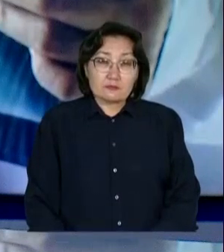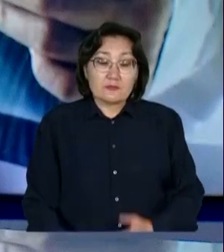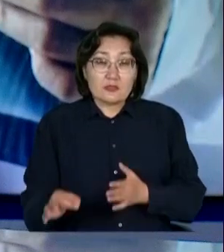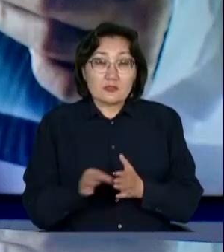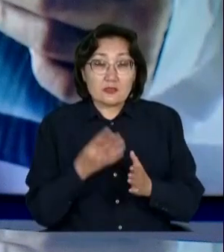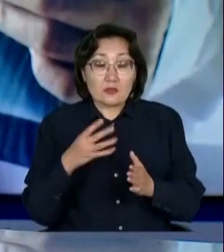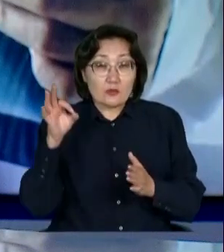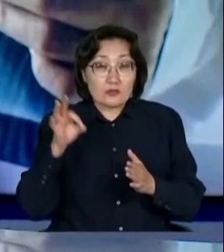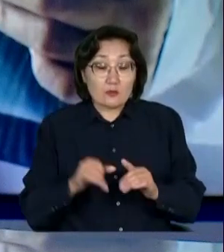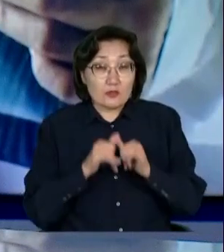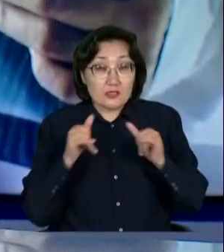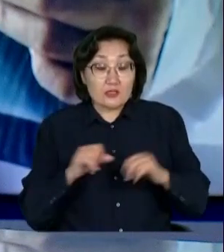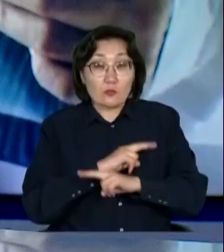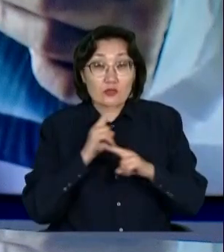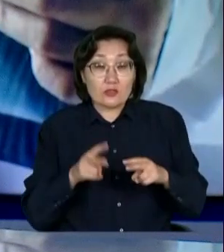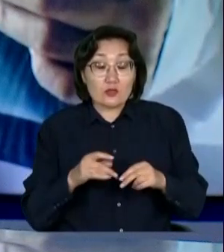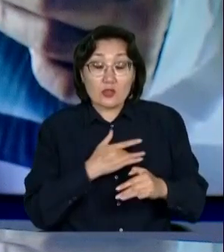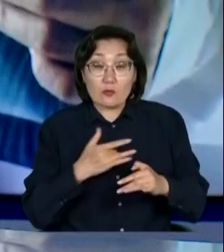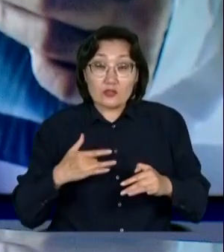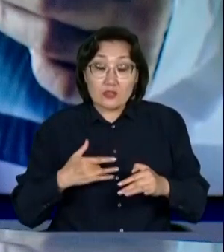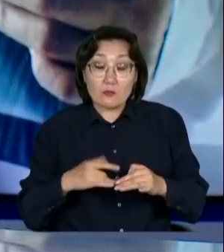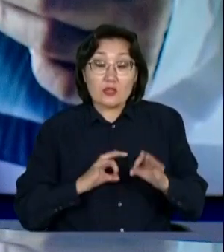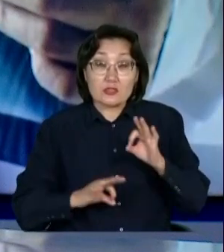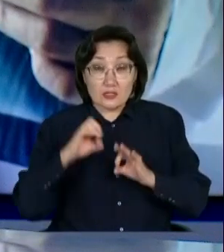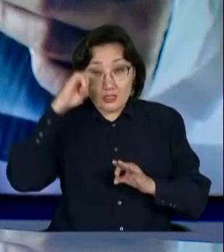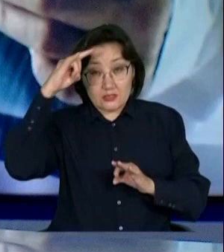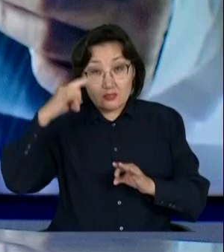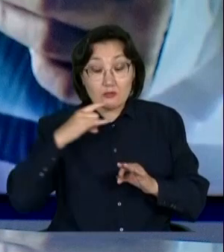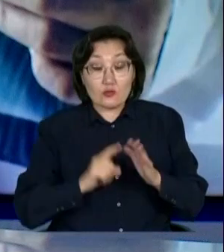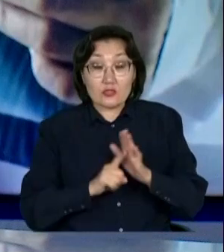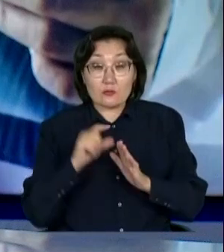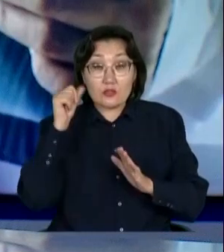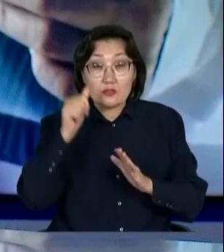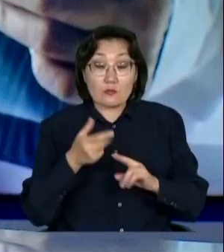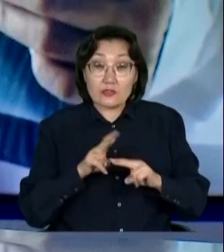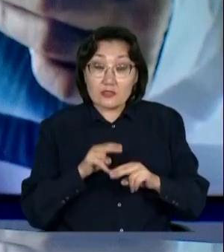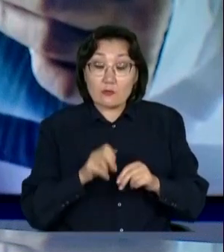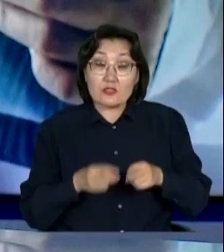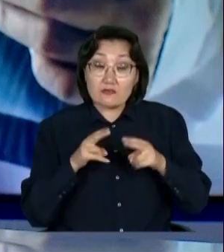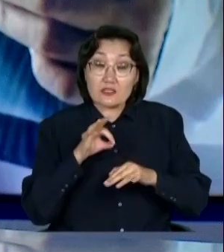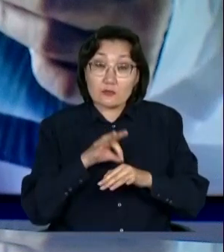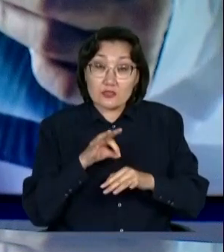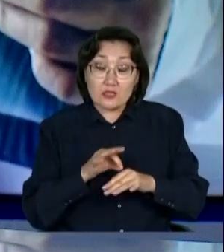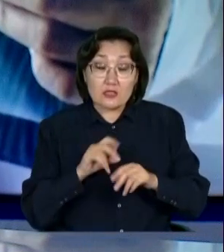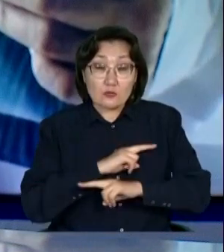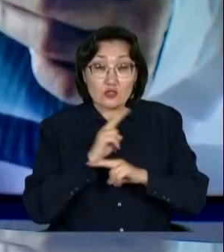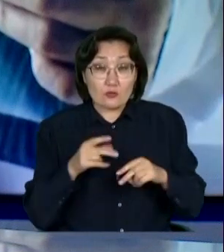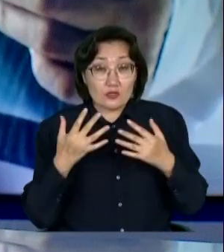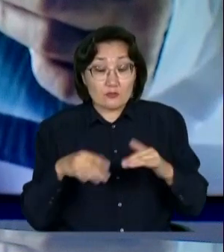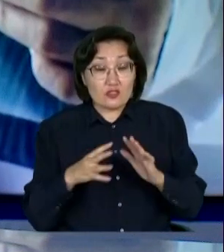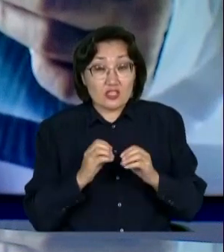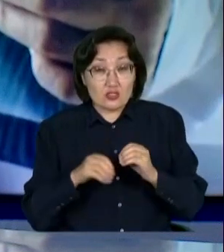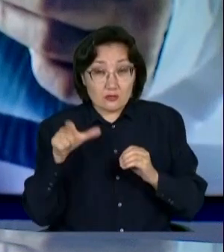Сразу на 40% выросла смертность от туберкулеза в Восточном Казахстане. С начала года от этого опасного заболевания скончались уже